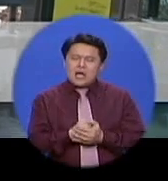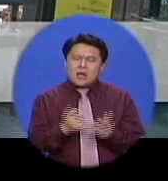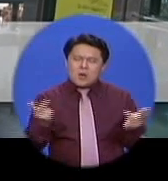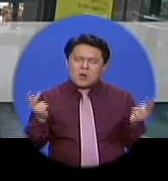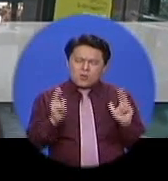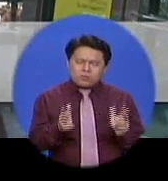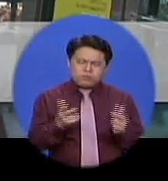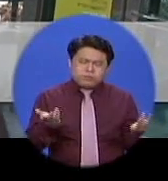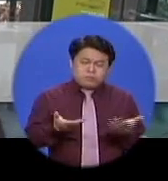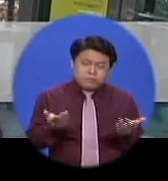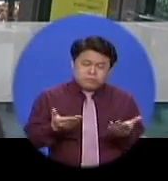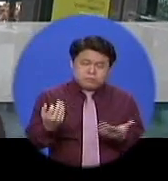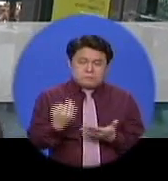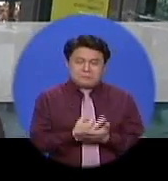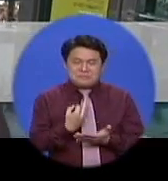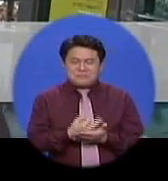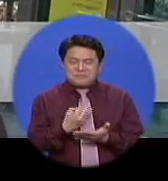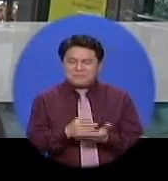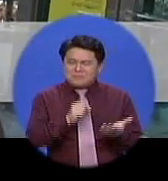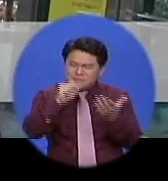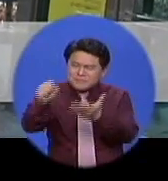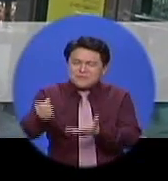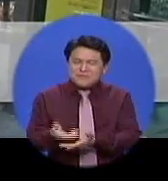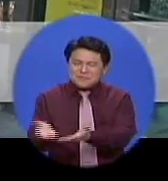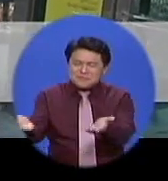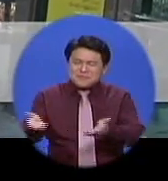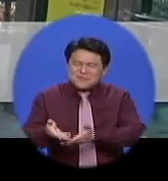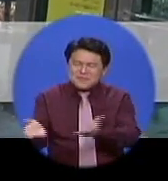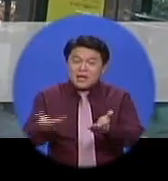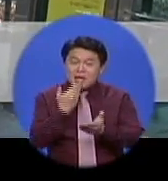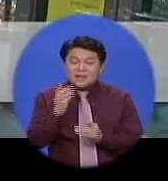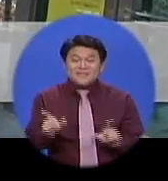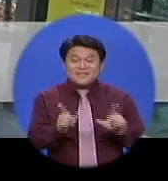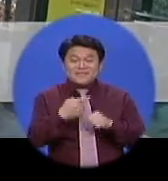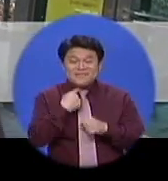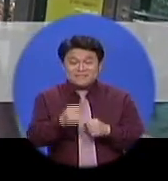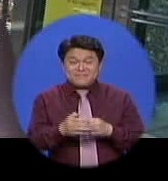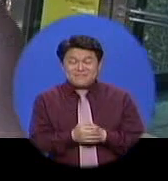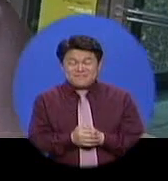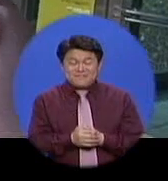다니면서 뭐 돈 벌어다가 갖다 주고. 그래서 먹고 살다가.